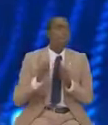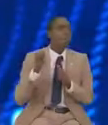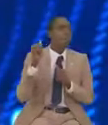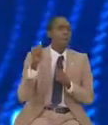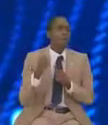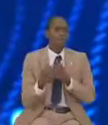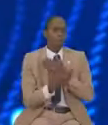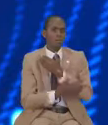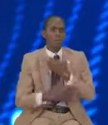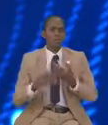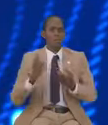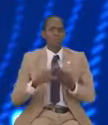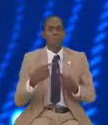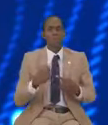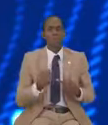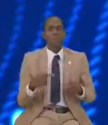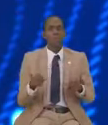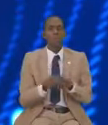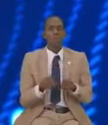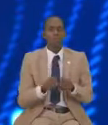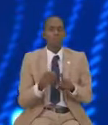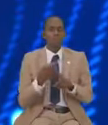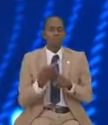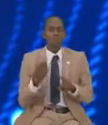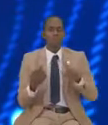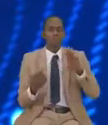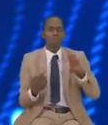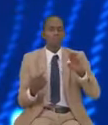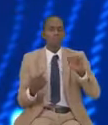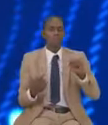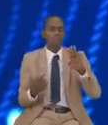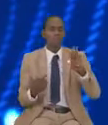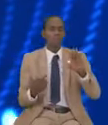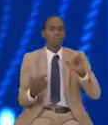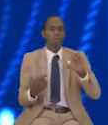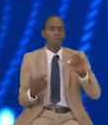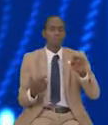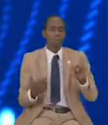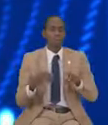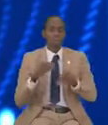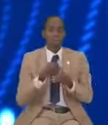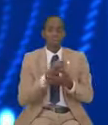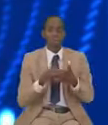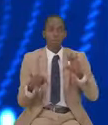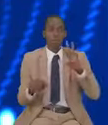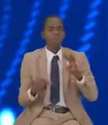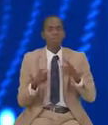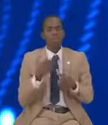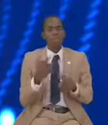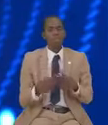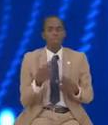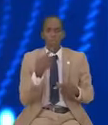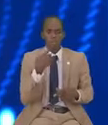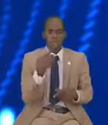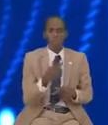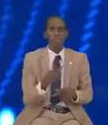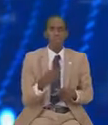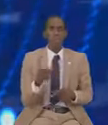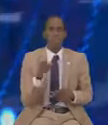pays éloigné de Babylone verticale Esaïe dit